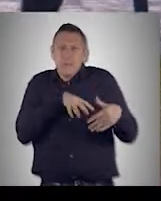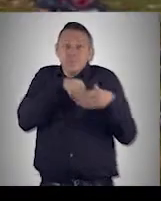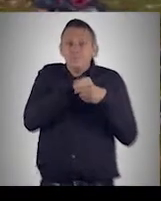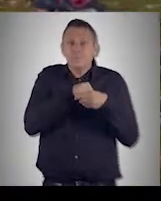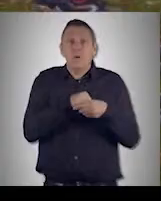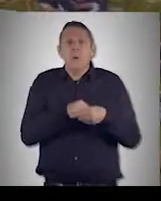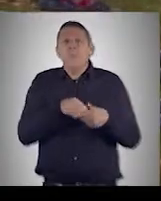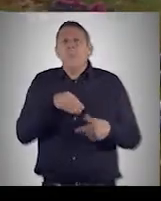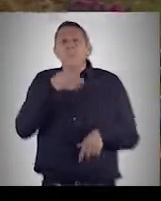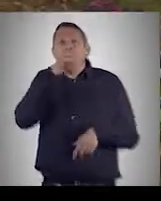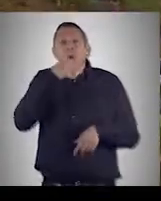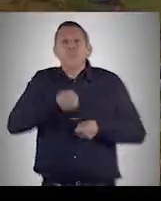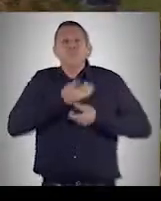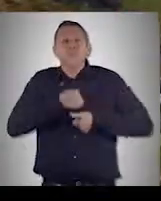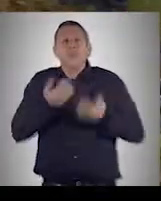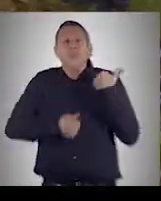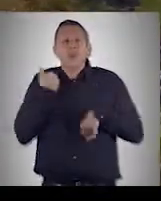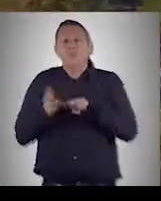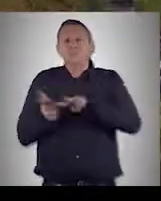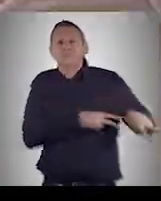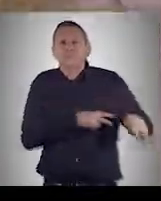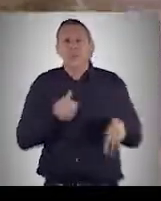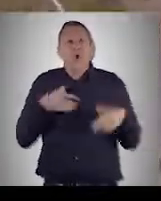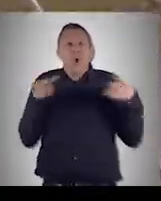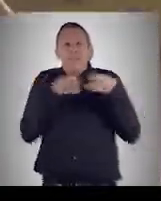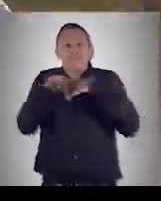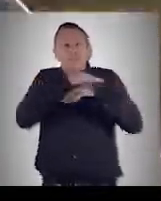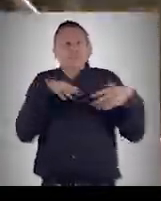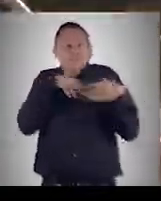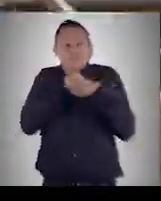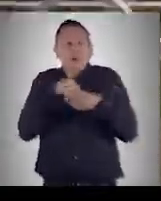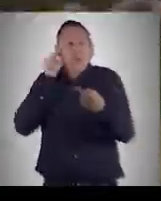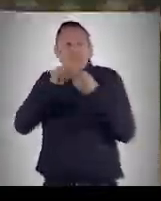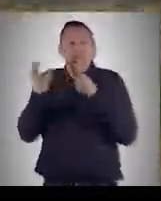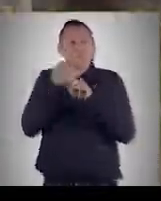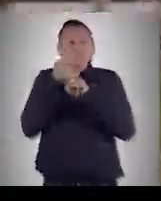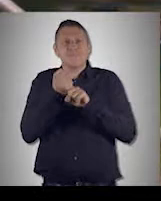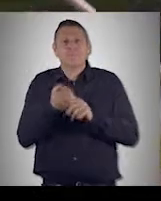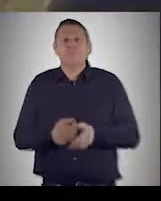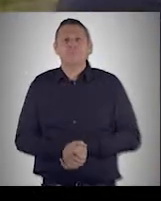Ici, pas question de parler handicap, mais bien collectif pour atteindre l'objectif.